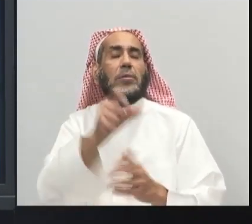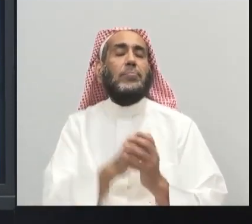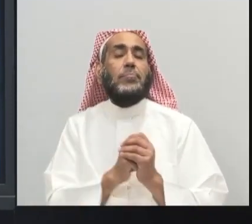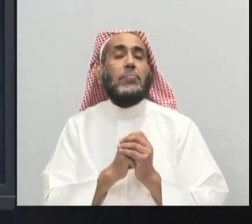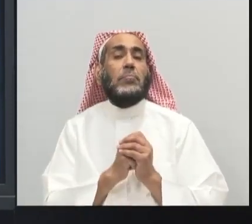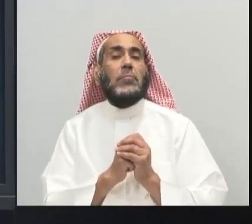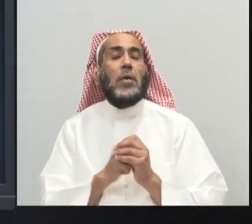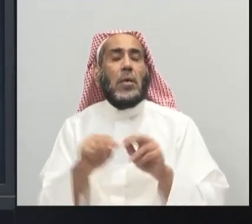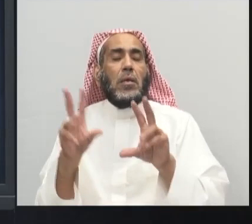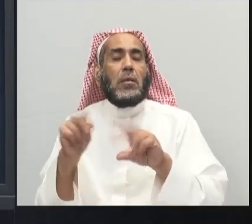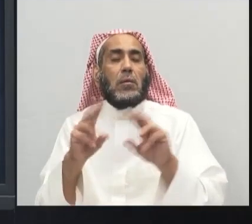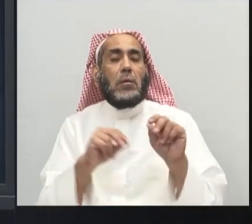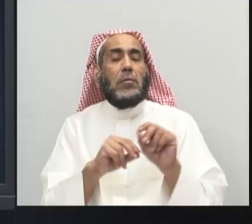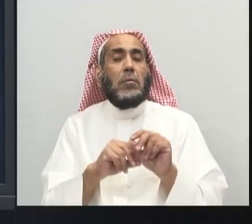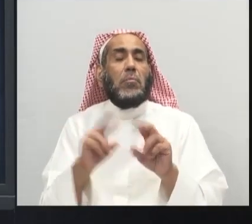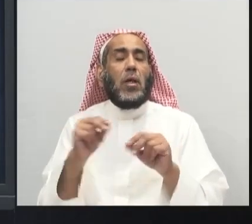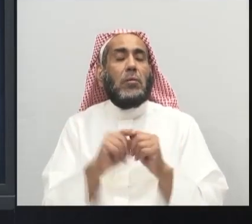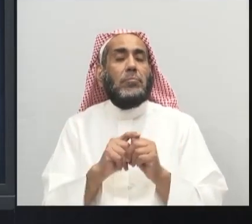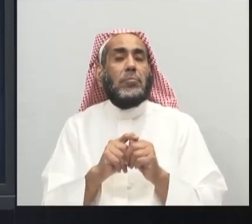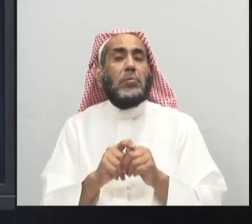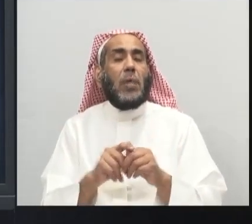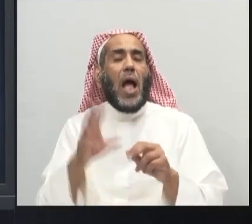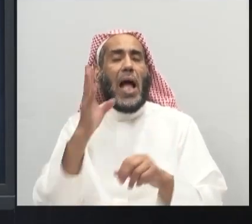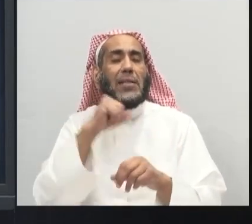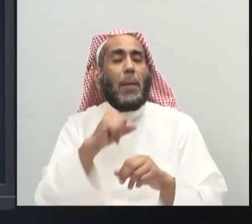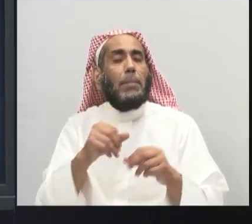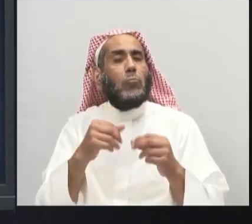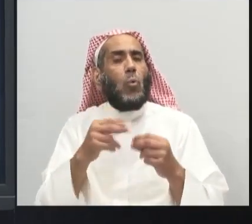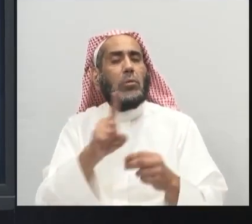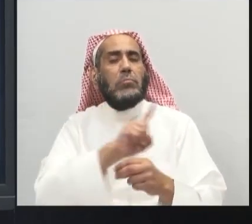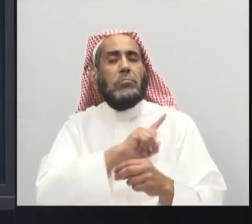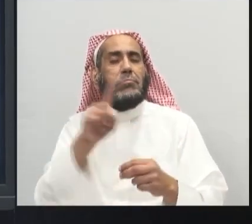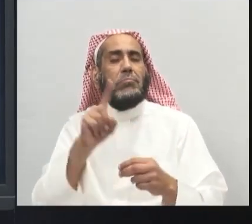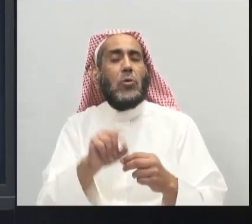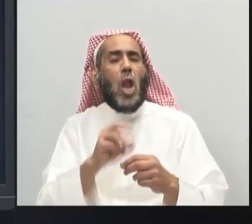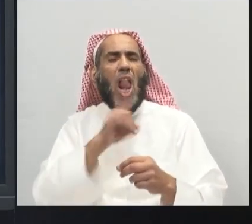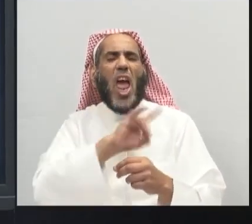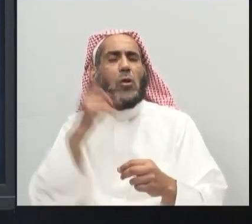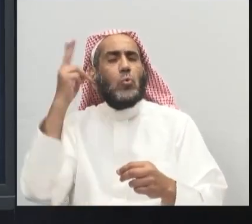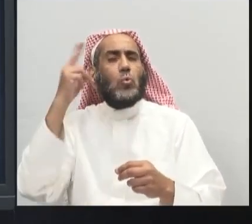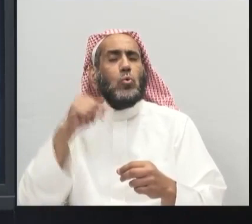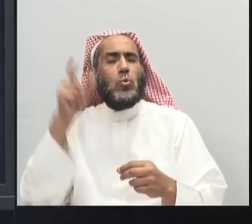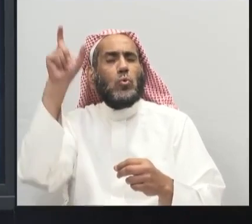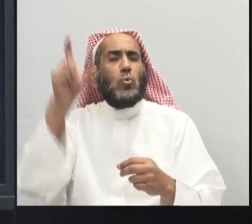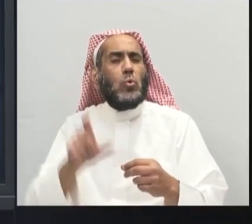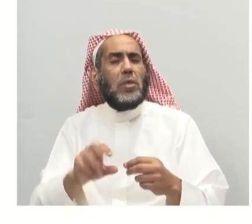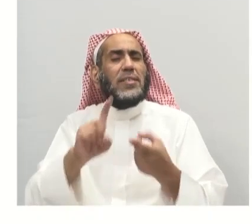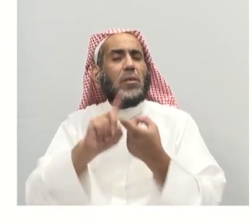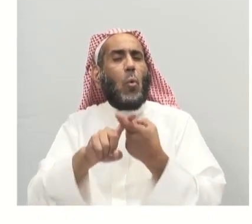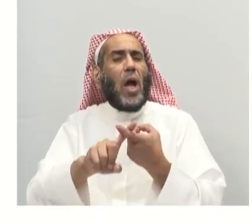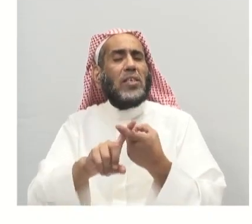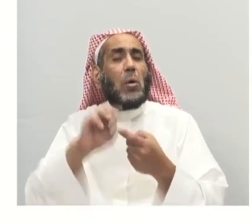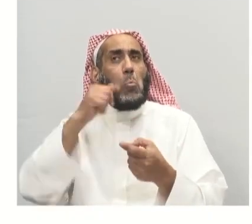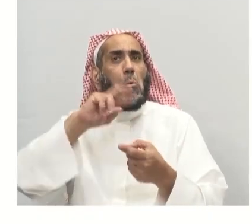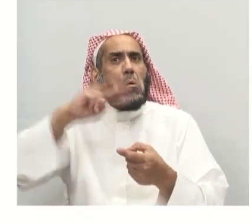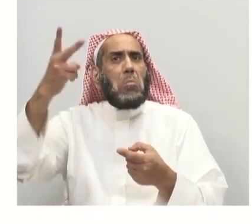ومثلنا بذلك ذلك بمثال وهو عدم جواز او لا يجوز للسعوديه ان يتزوج بامراه اجنبيه